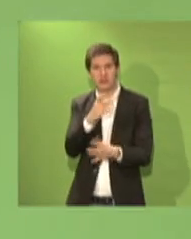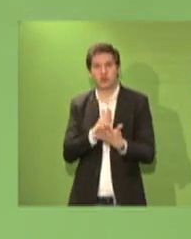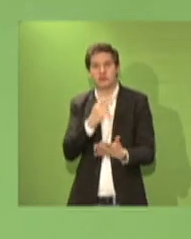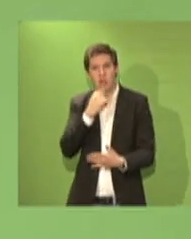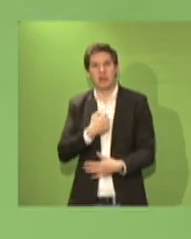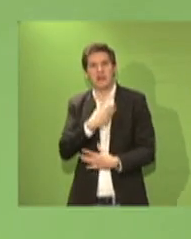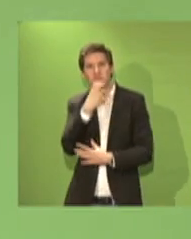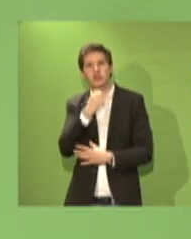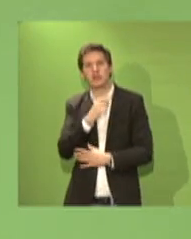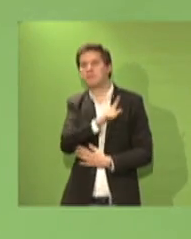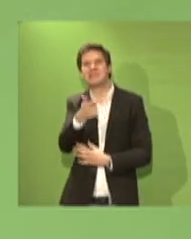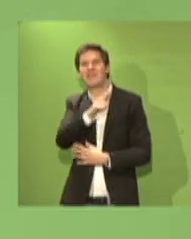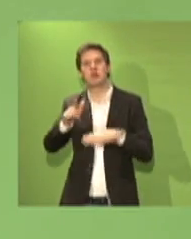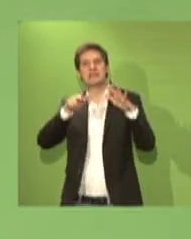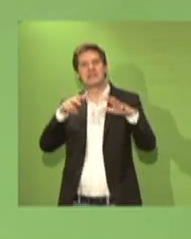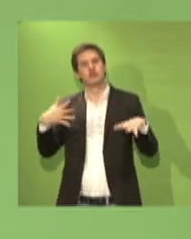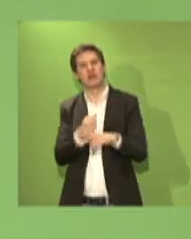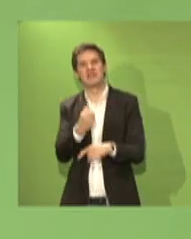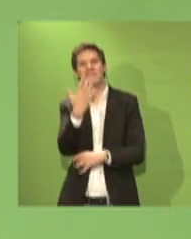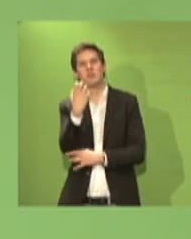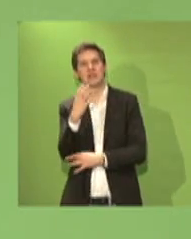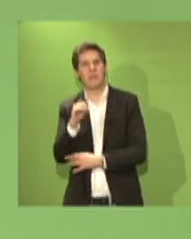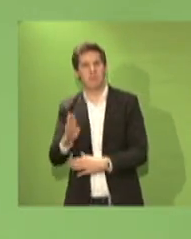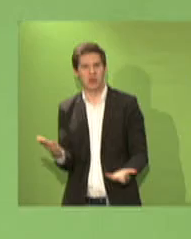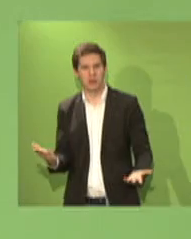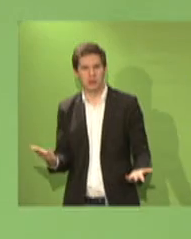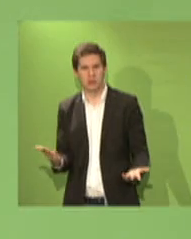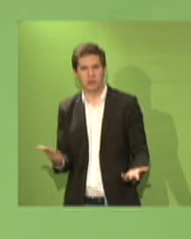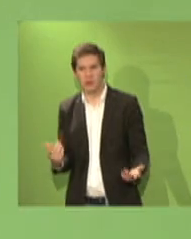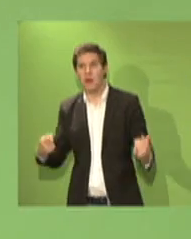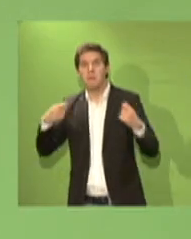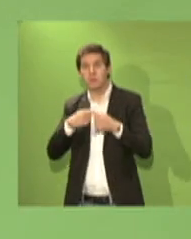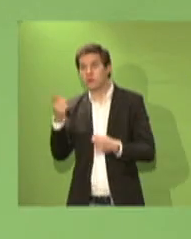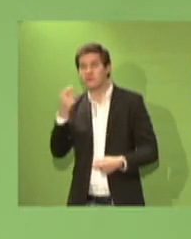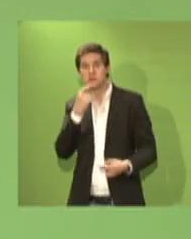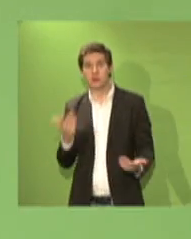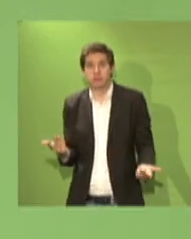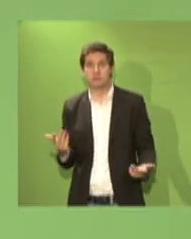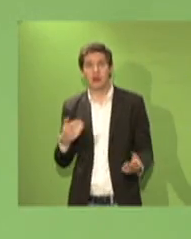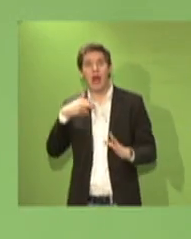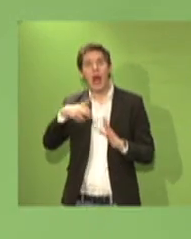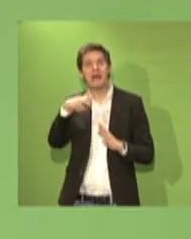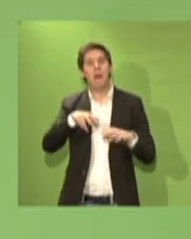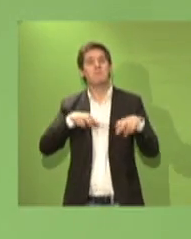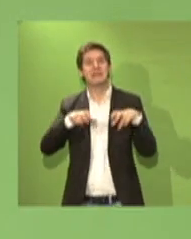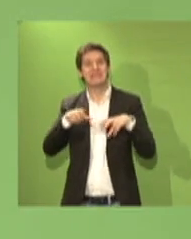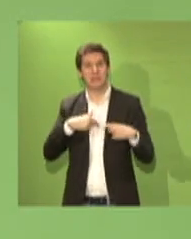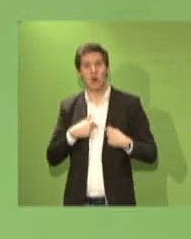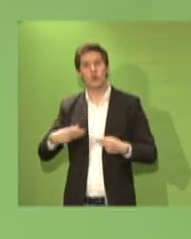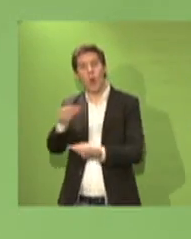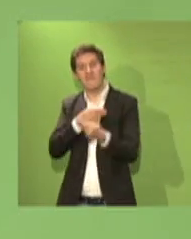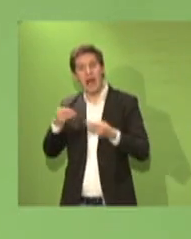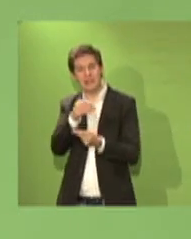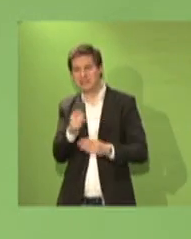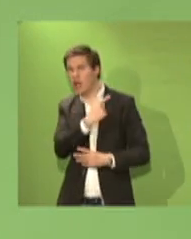bis 2018 flächendeckend schaffen. Der Bund sagt das auch. Wir haben auf der Agrarministerkonferenz mit allen Bundesländern